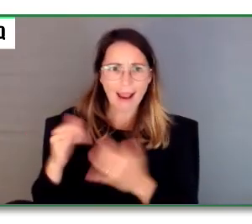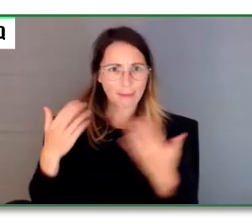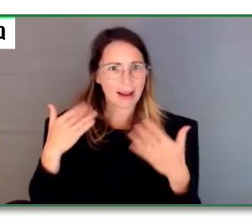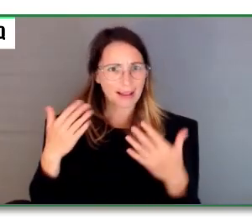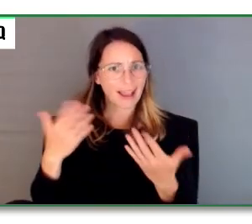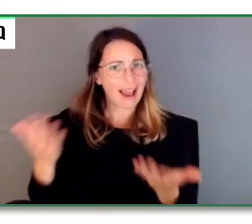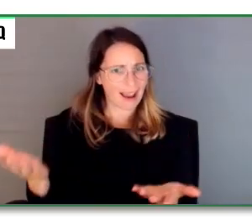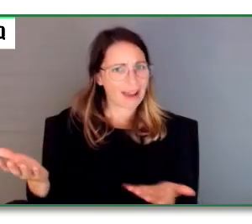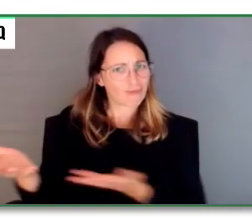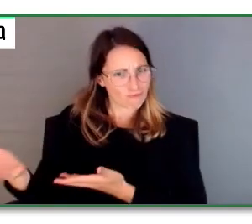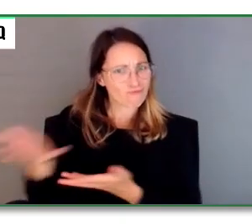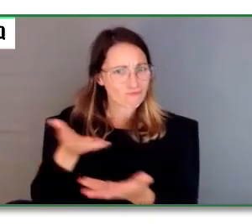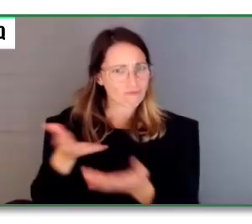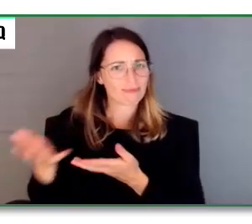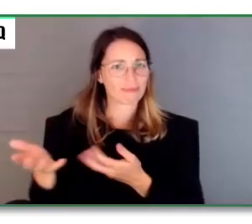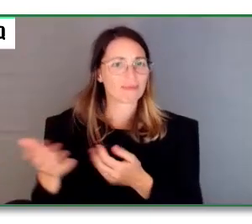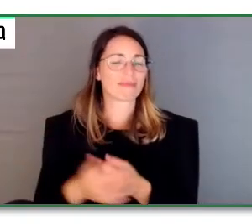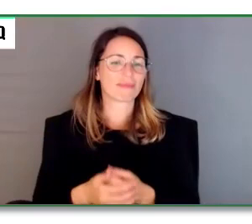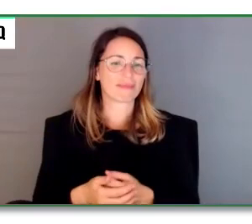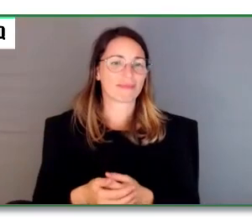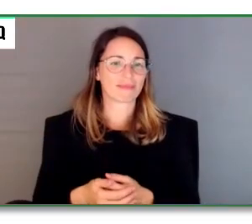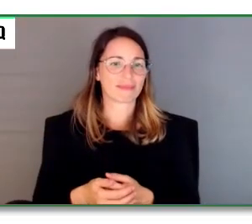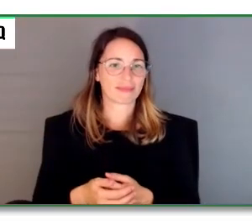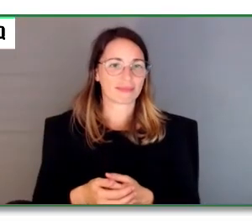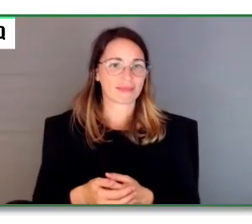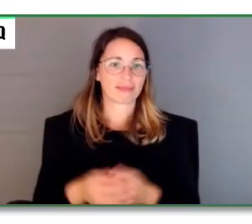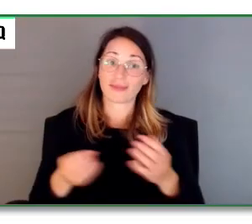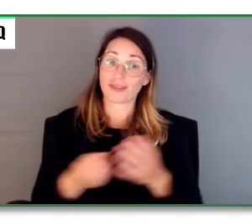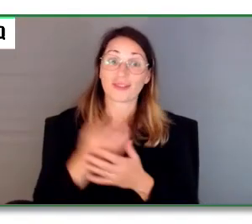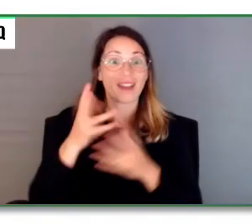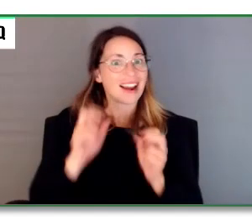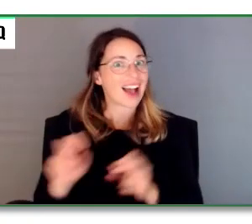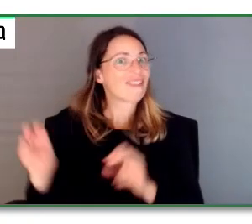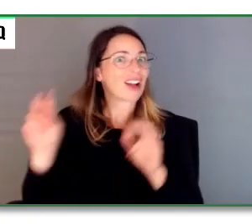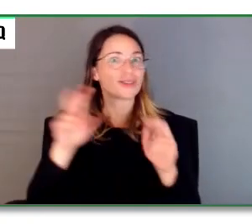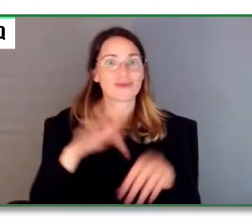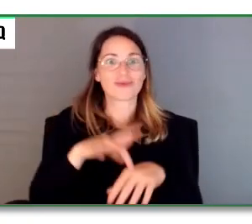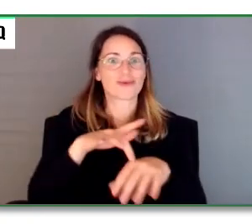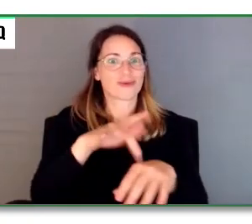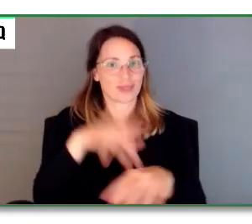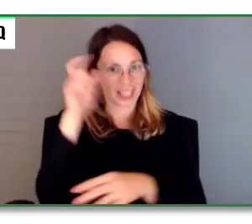On vit de nouvelles aventures, comme vous voyez ici.